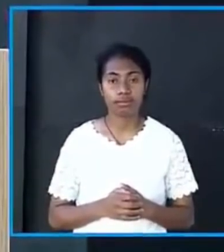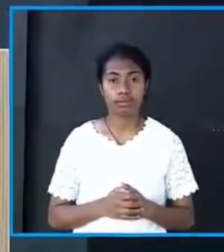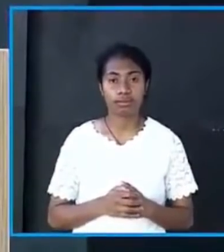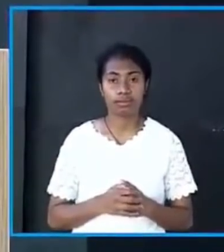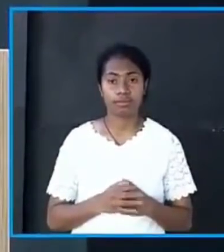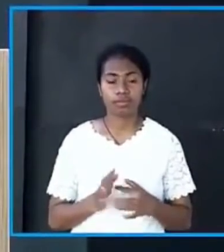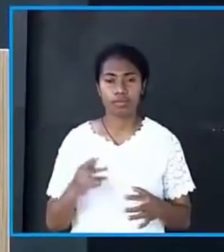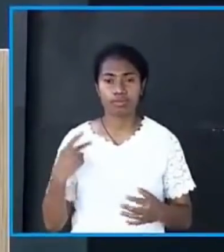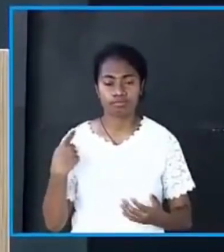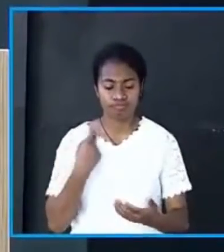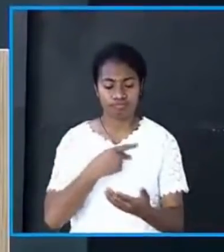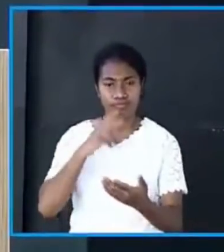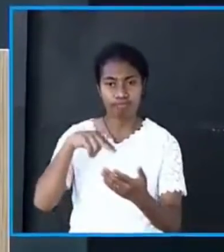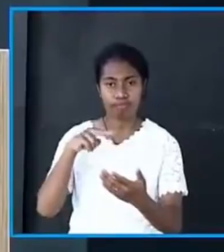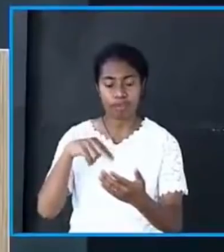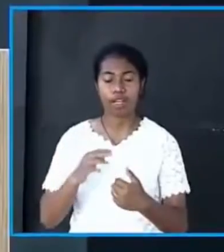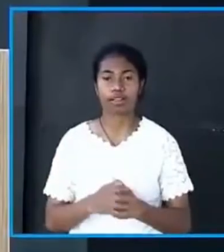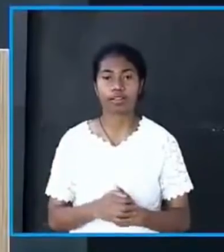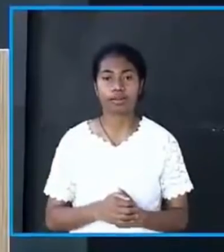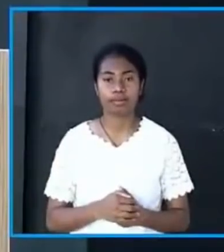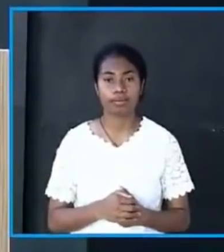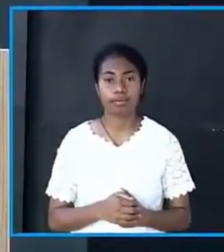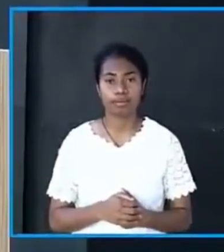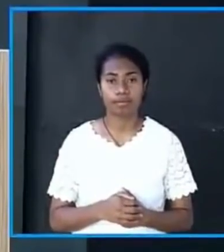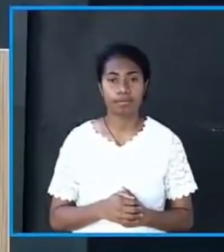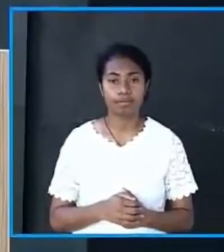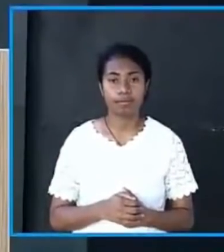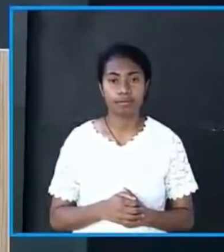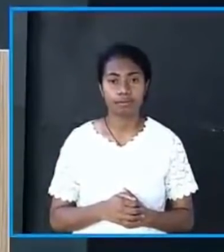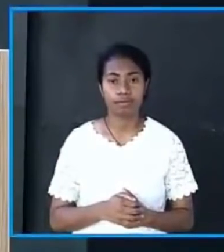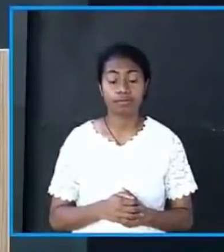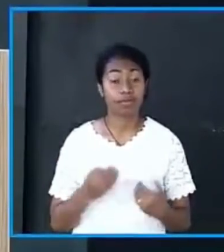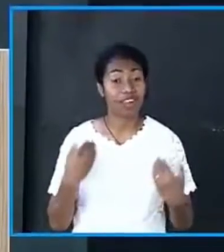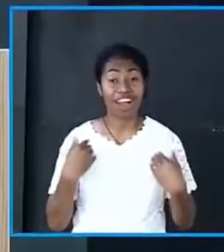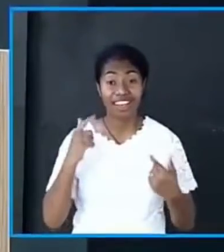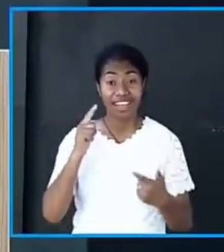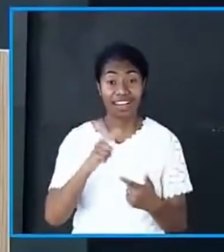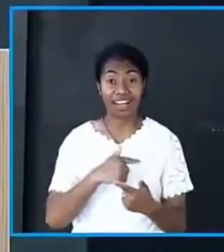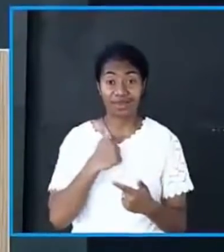kayu yang dia pegang di laut dilepas pelan-pelan Le